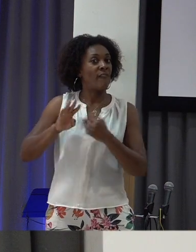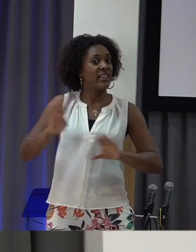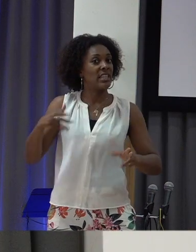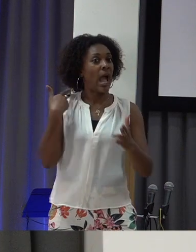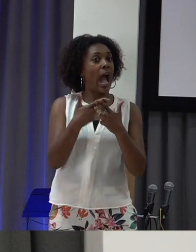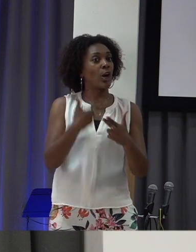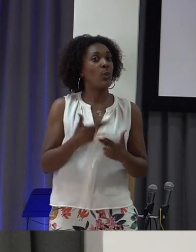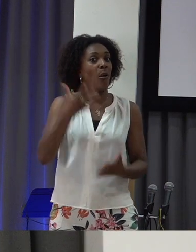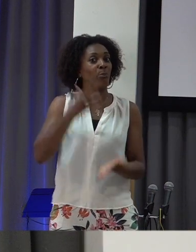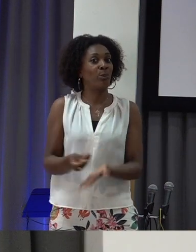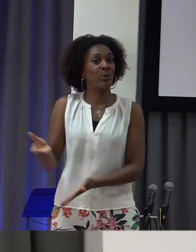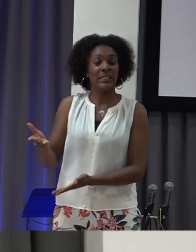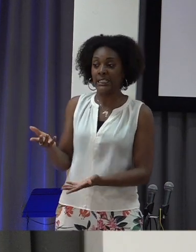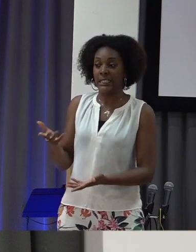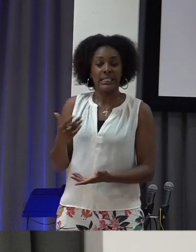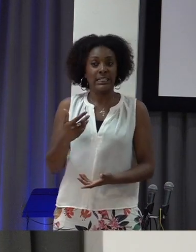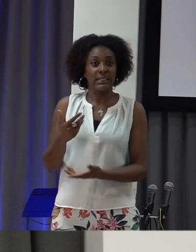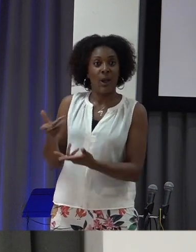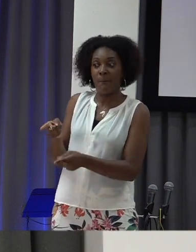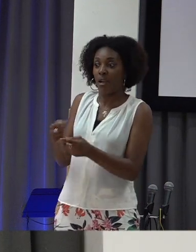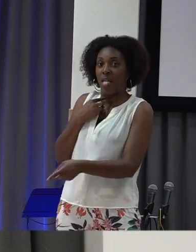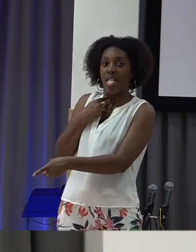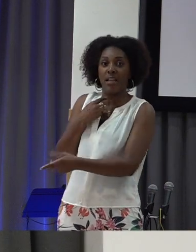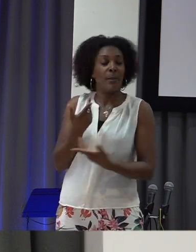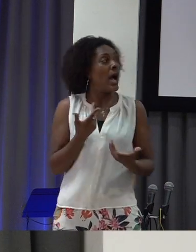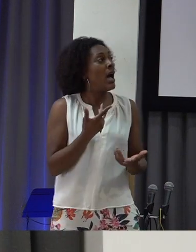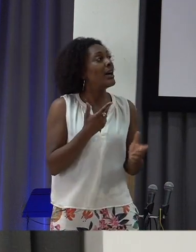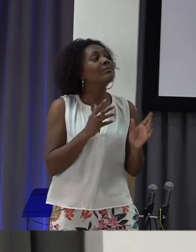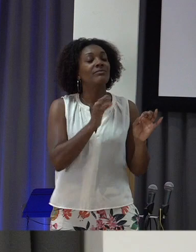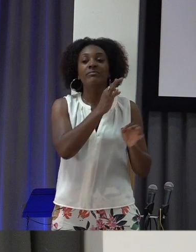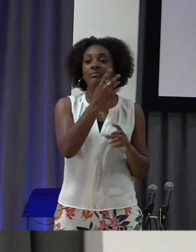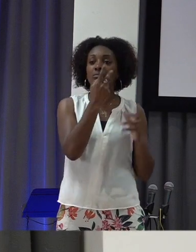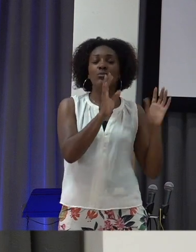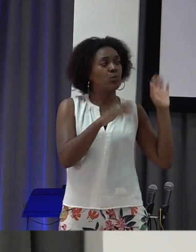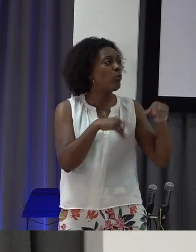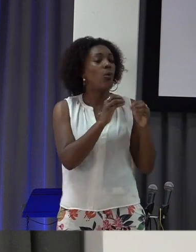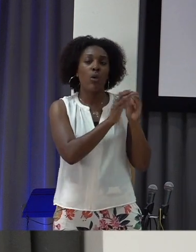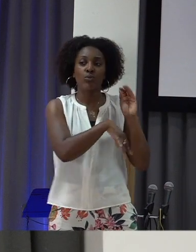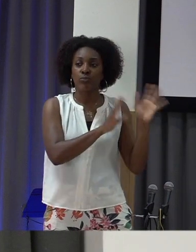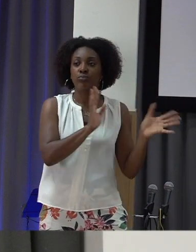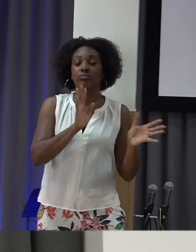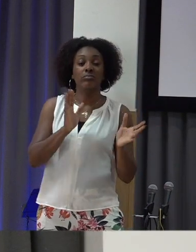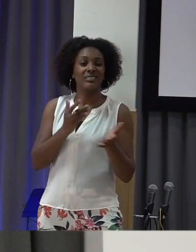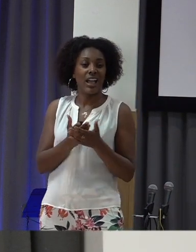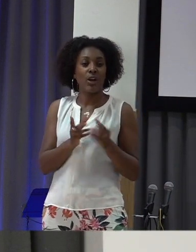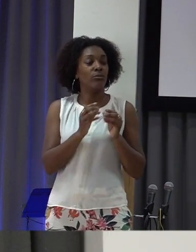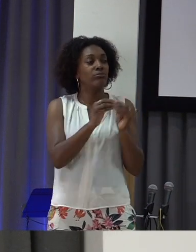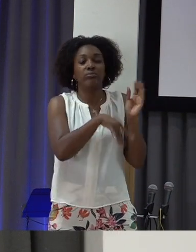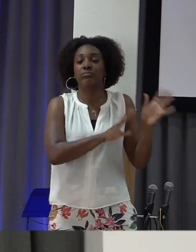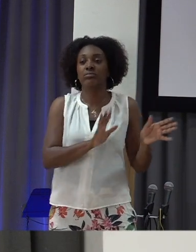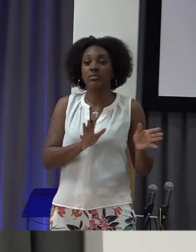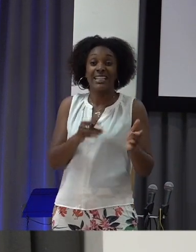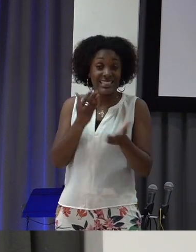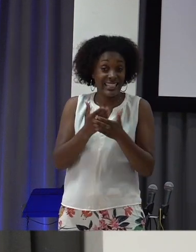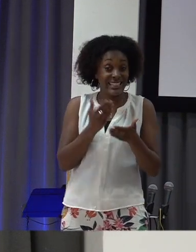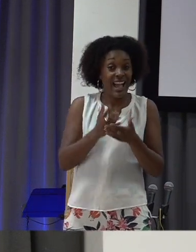de traditions, de dogmes intouchables, de règles morales ou religieuses. Et c'est là, au fond, ce qui était arrivé